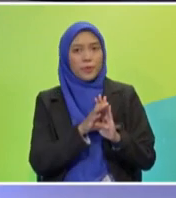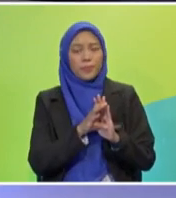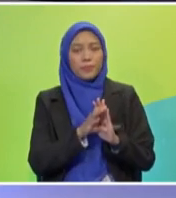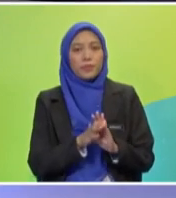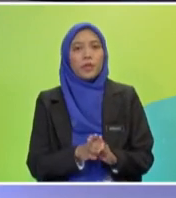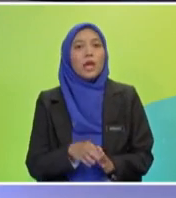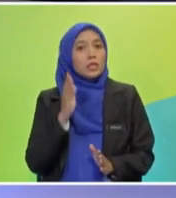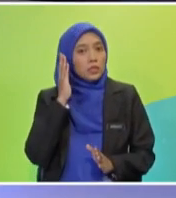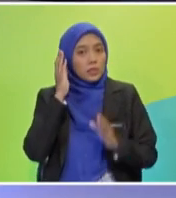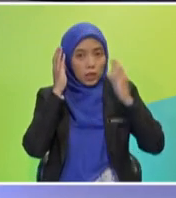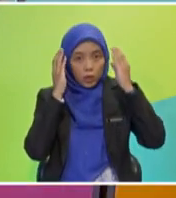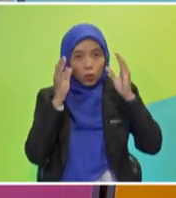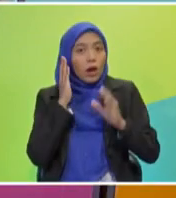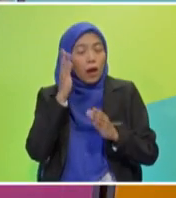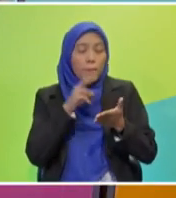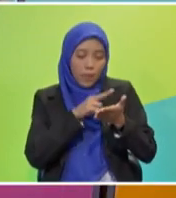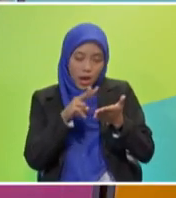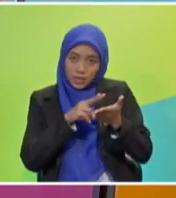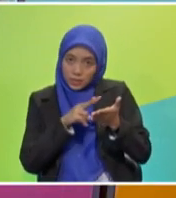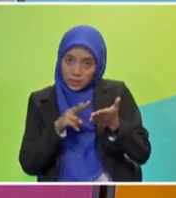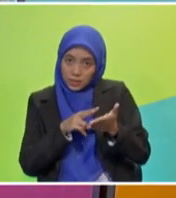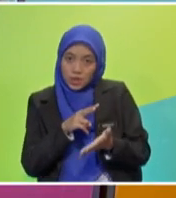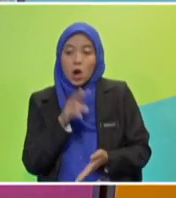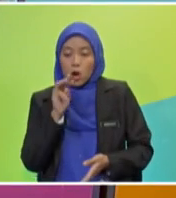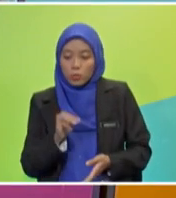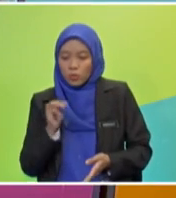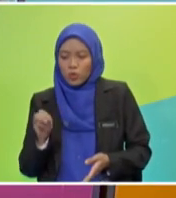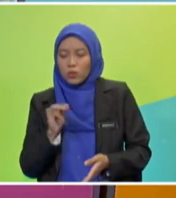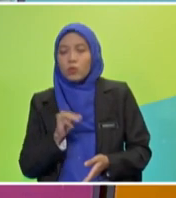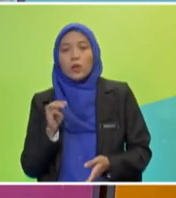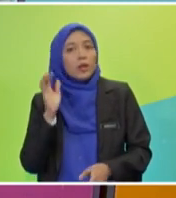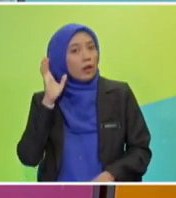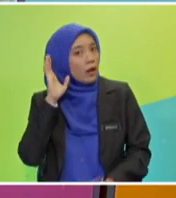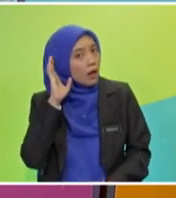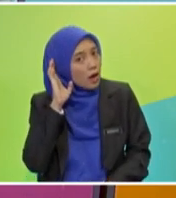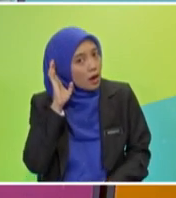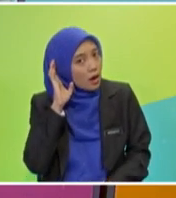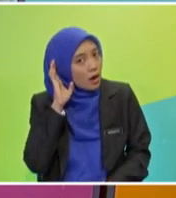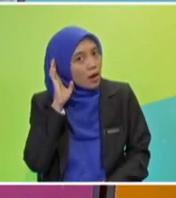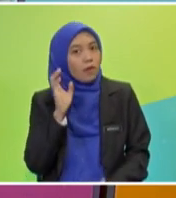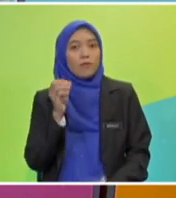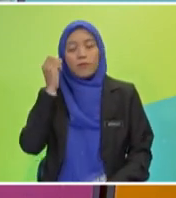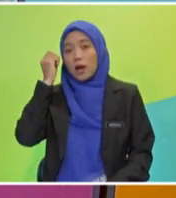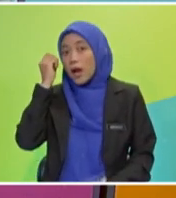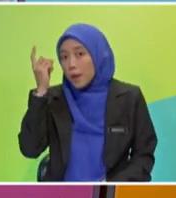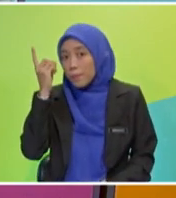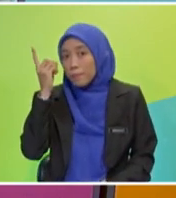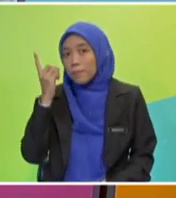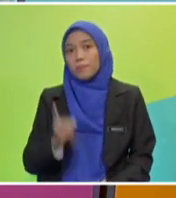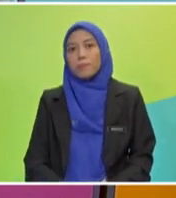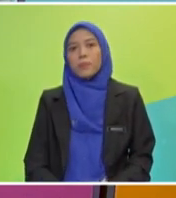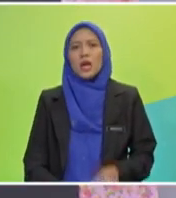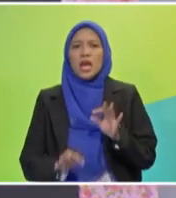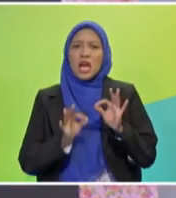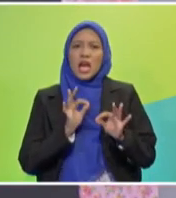bacakan pesanan tersebut. Murid-murid perlu dengar dengan betul. Fahamkan. Jika